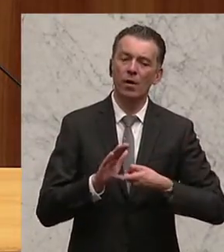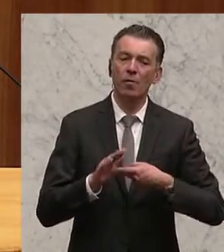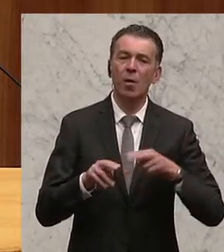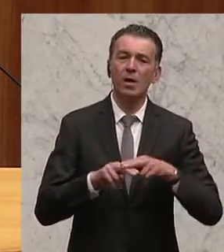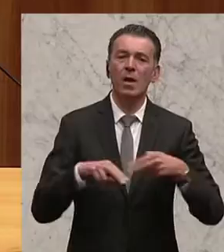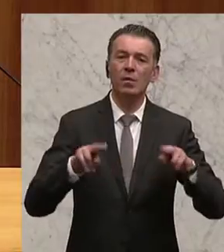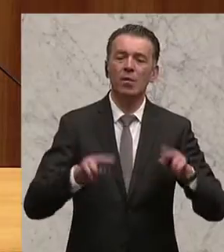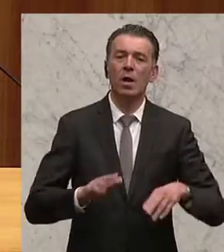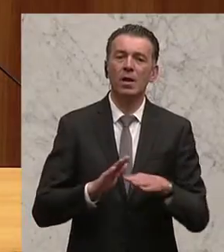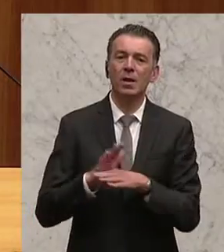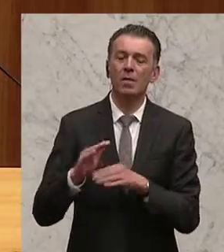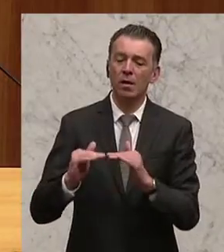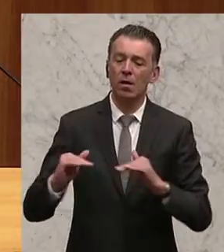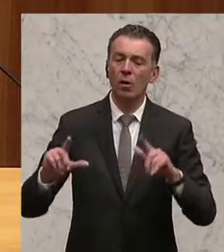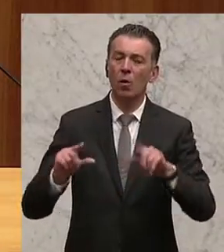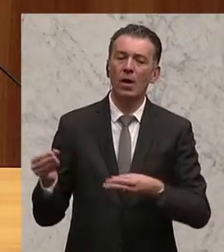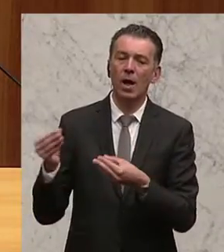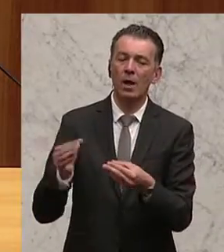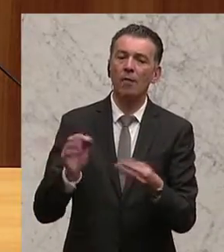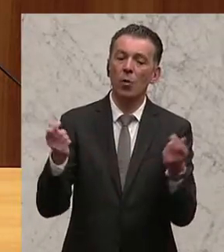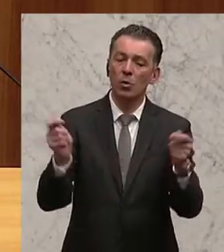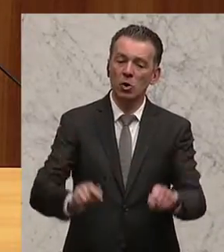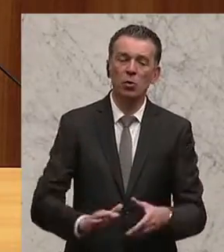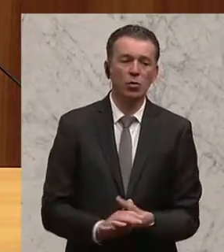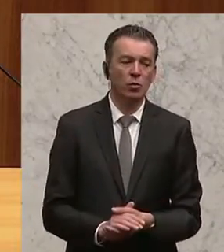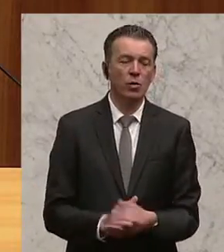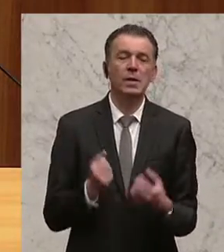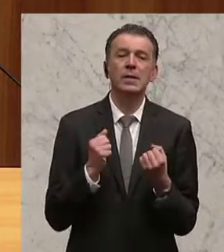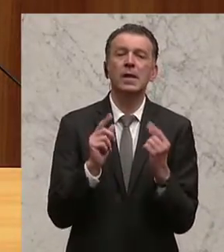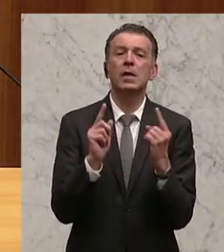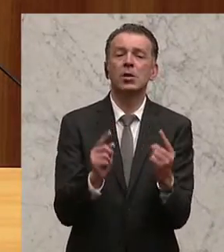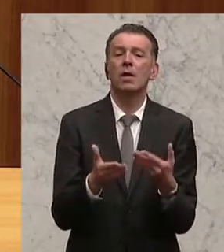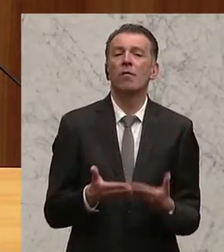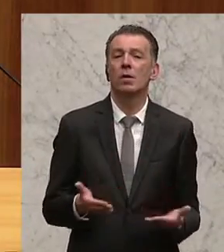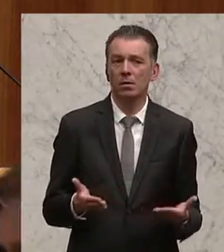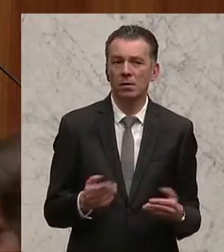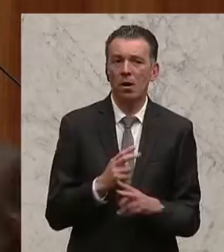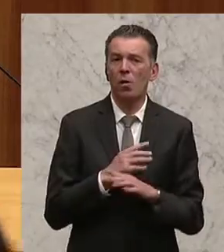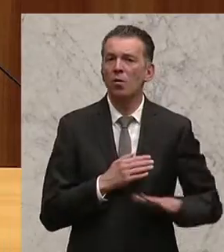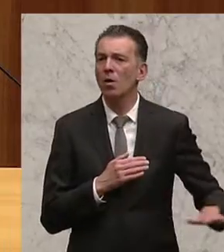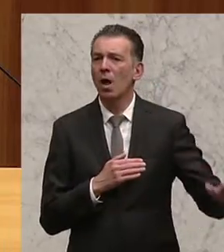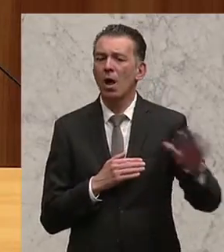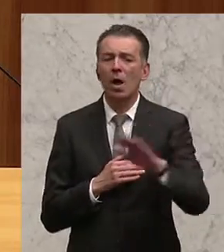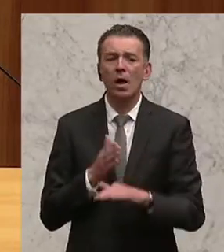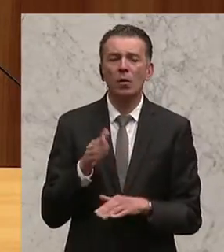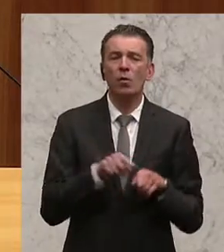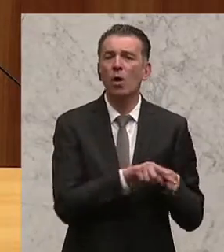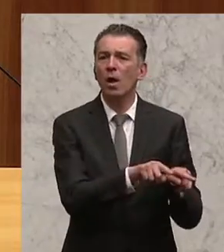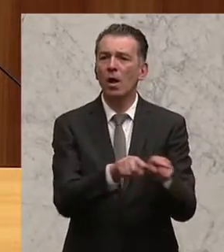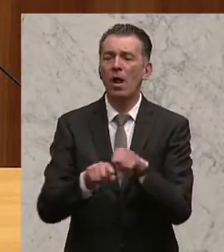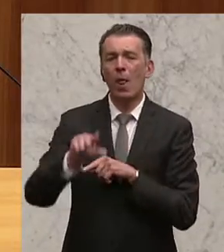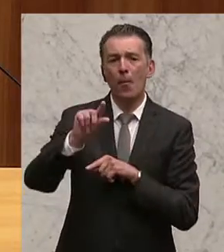dem Nationalrat die gesetzlichen Grundlagen zur Beschlussfassung vorzulegen, die sicherstellen, dass es österreichweit künftig